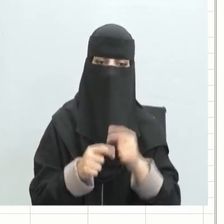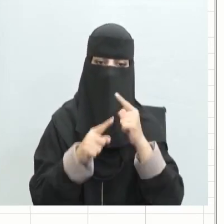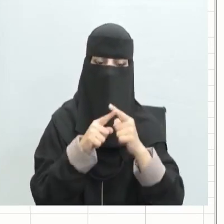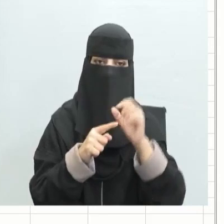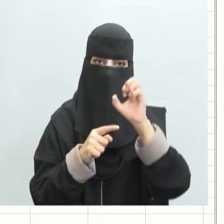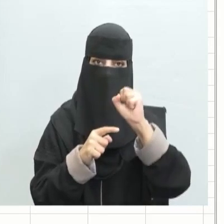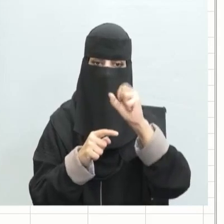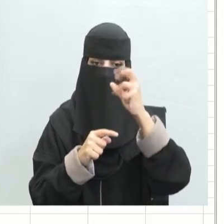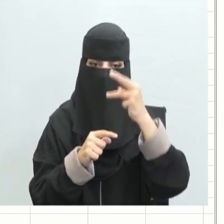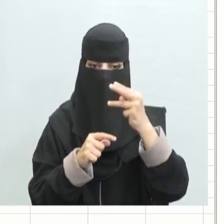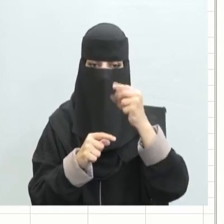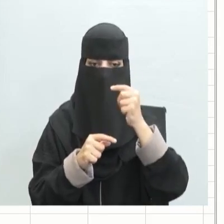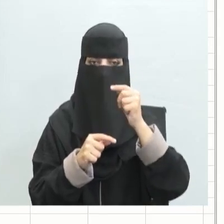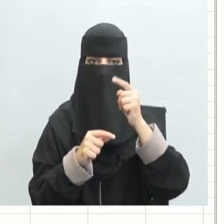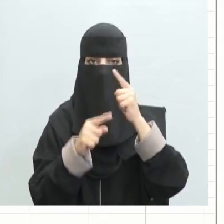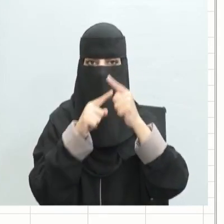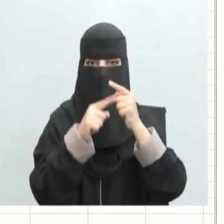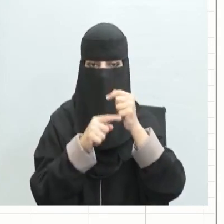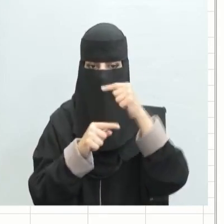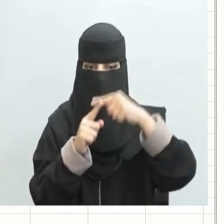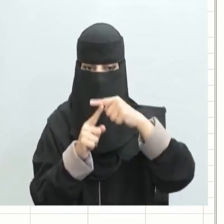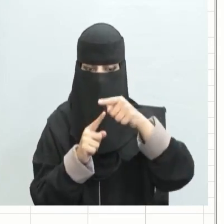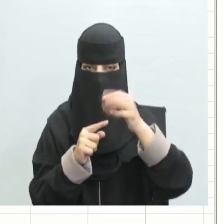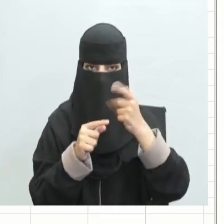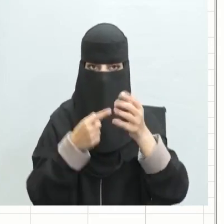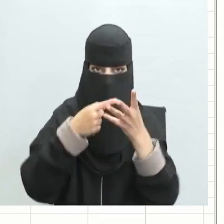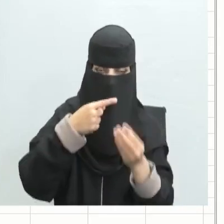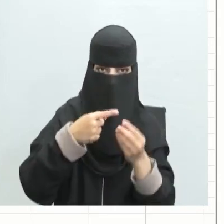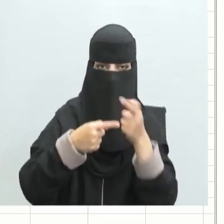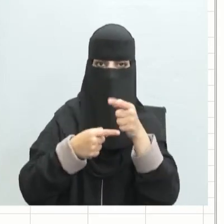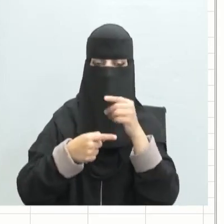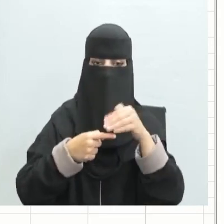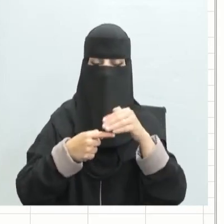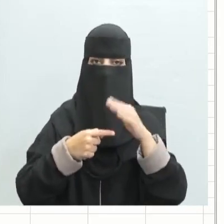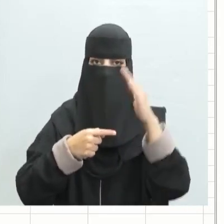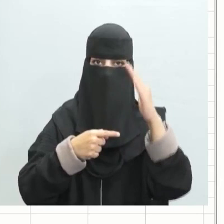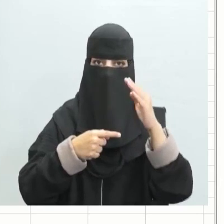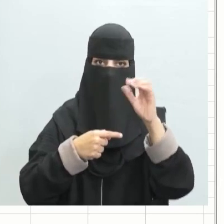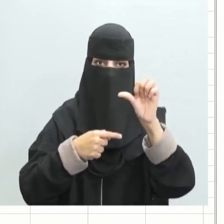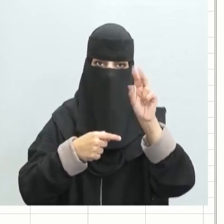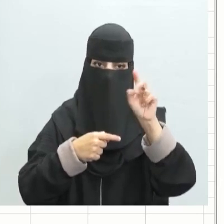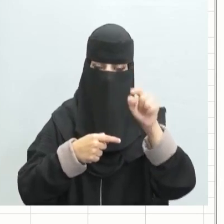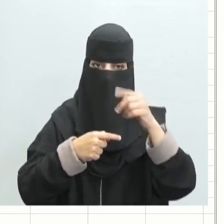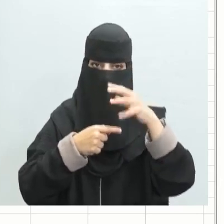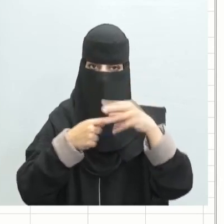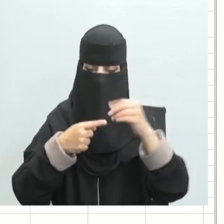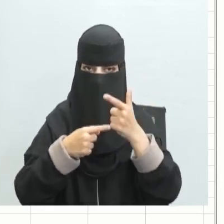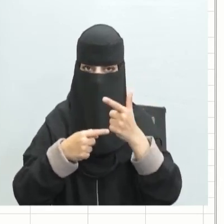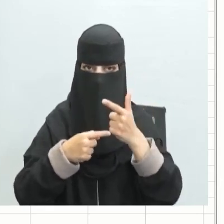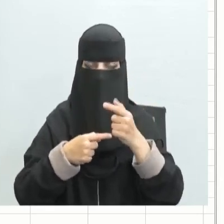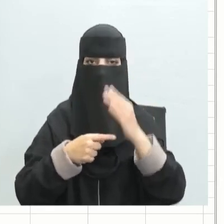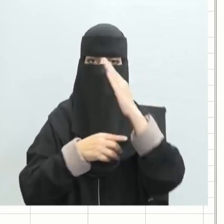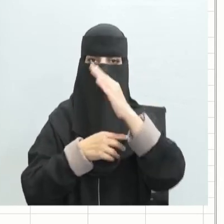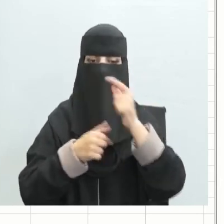نفس الطريقه بس ما راح اجمع الضلعين وانما ساطرح الوتر ناقص الضلع الاول الوتر ناقص الضلع الاول